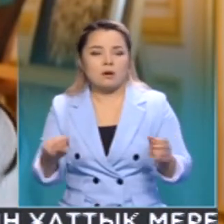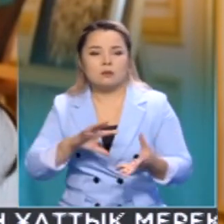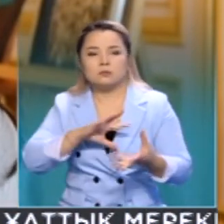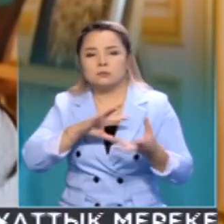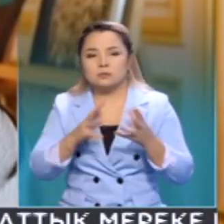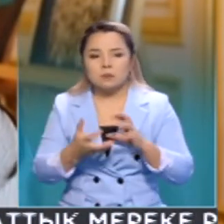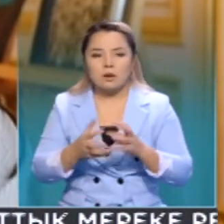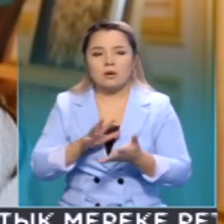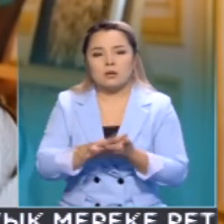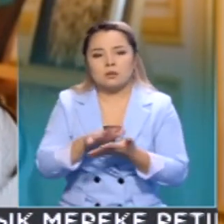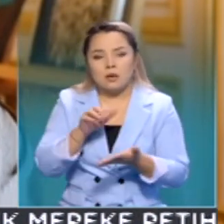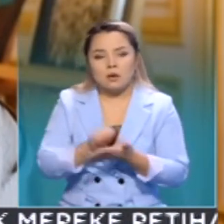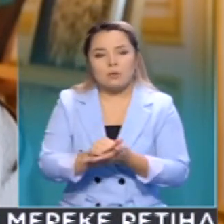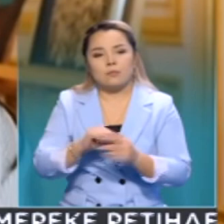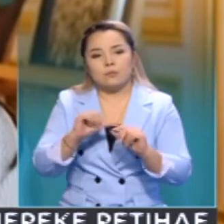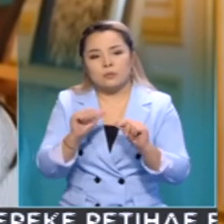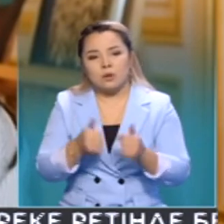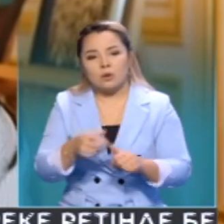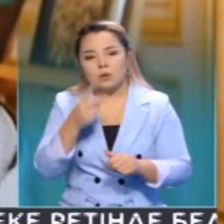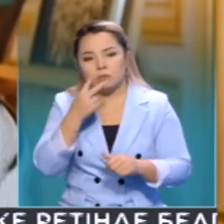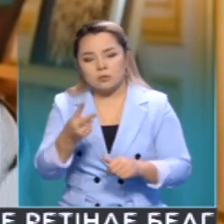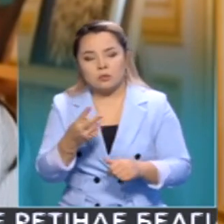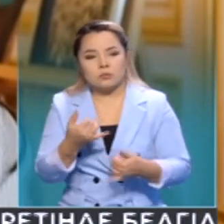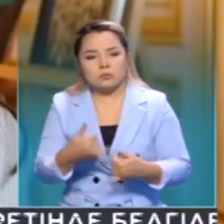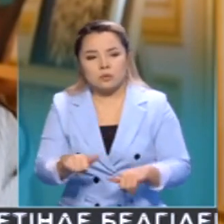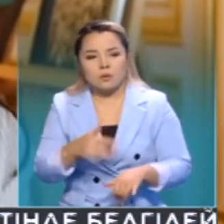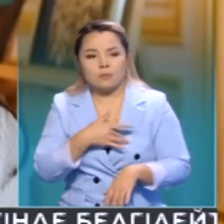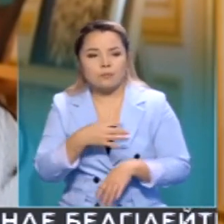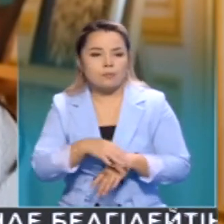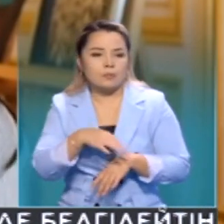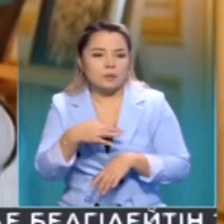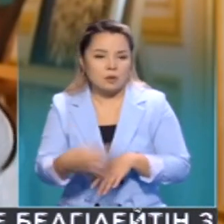қасірет шеккен азаматтардың бейнесі көңіліңді құлазытады. Әлемде тек бейбітшілік болсыншы.